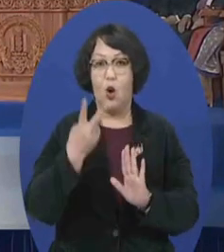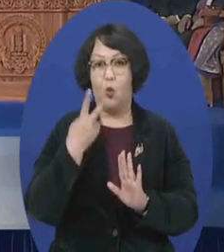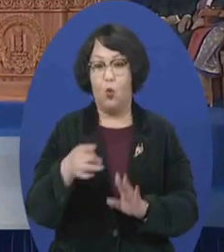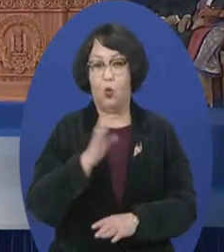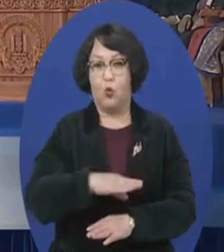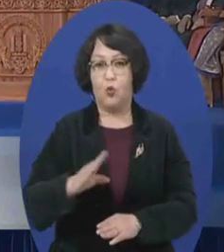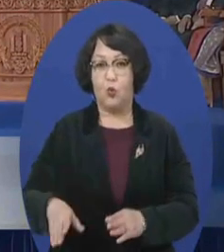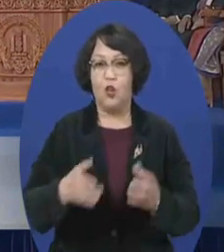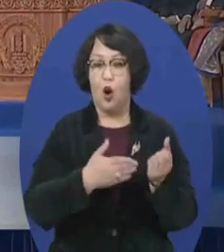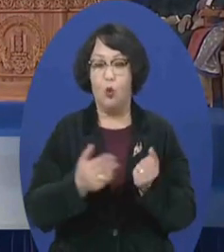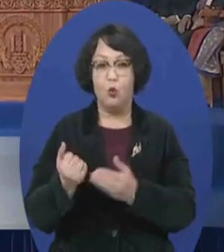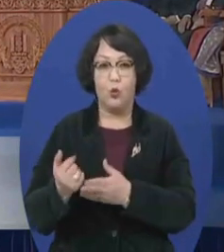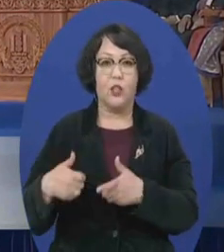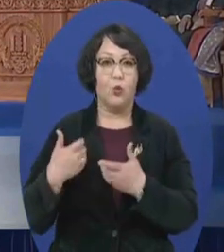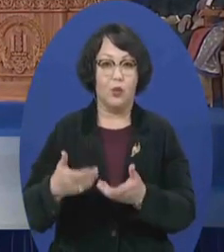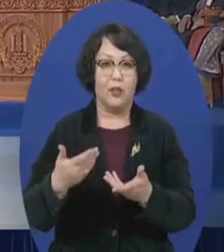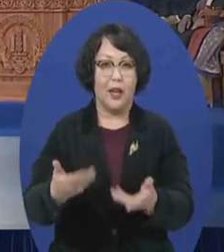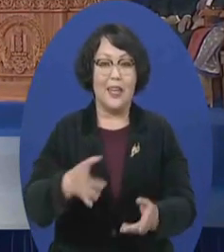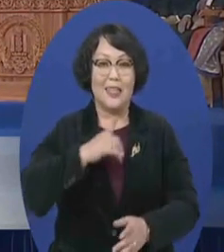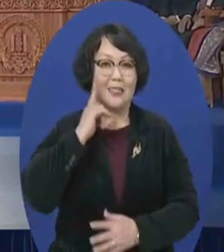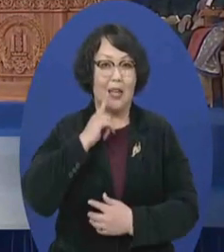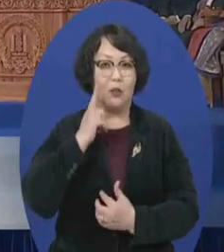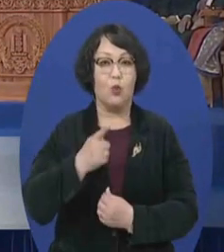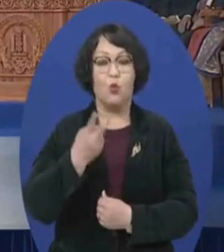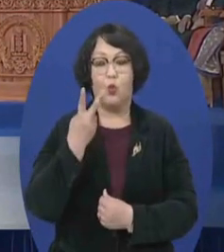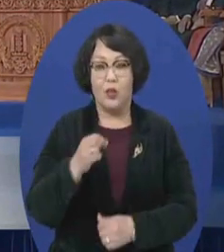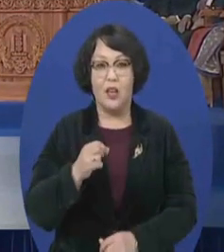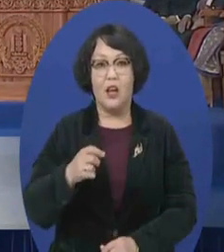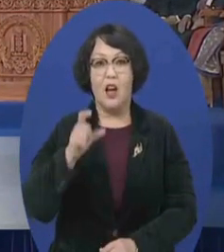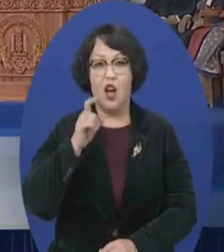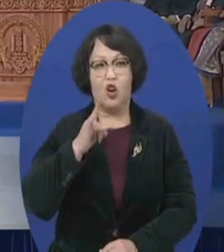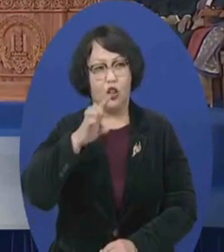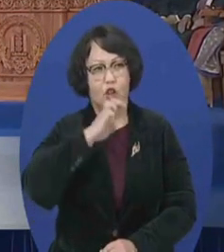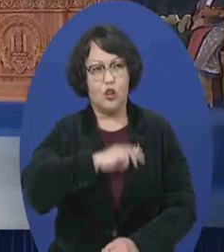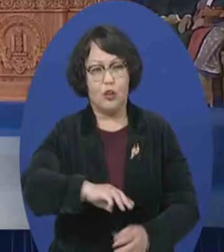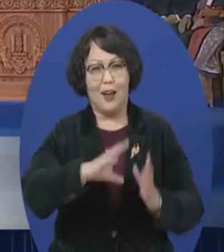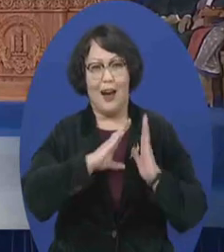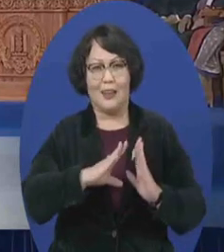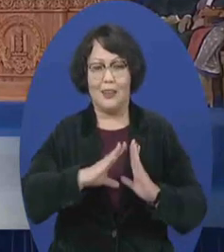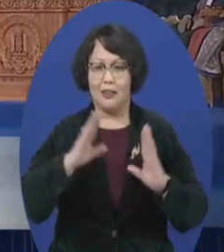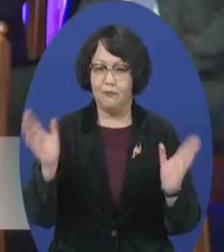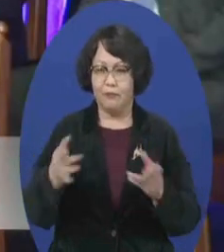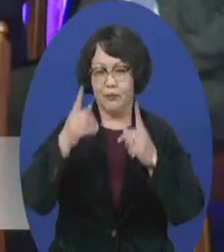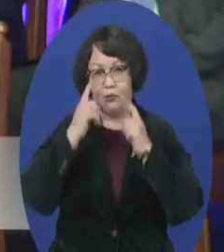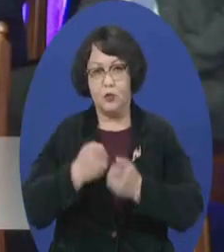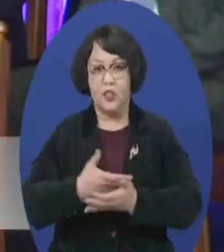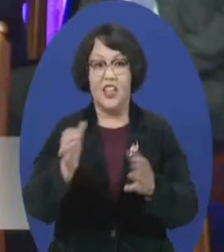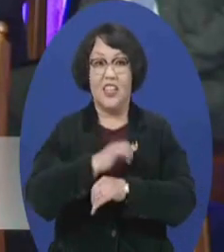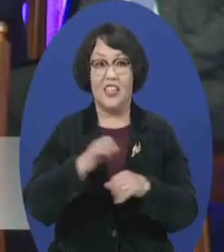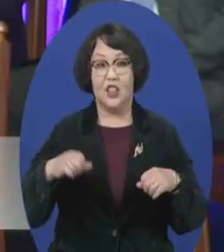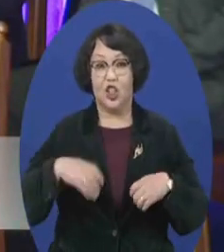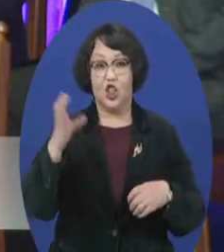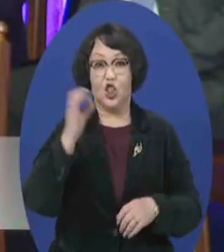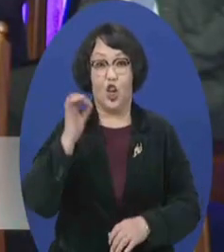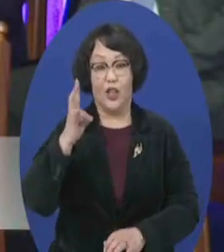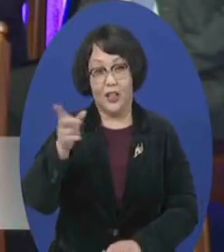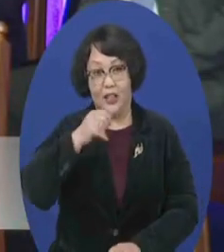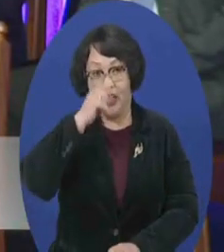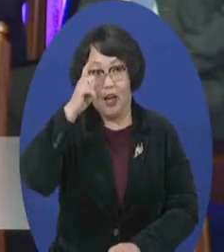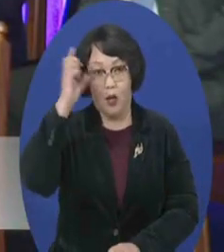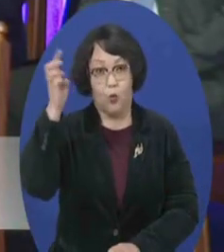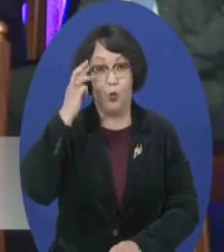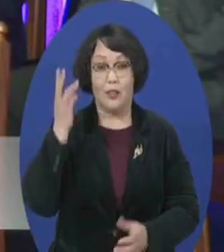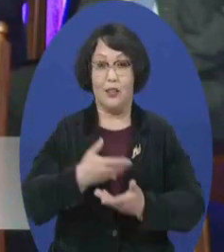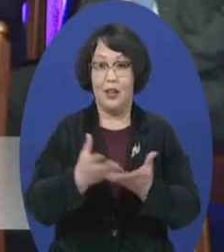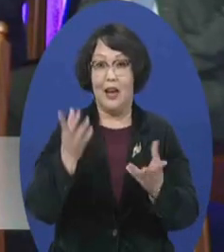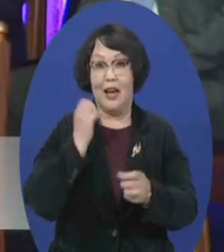үр хүүхдүүдэд өвлүүлэн үлдээх, залуу хоочуя их хурамч үзлээр хүмүүжүүлж, ард иргэдэд соён гэгэрүүлэх ажилд төрийн